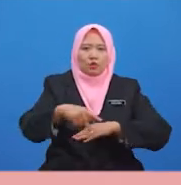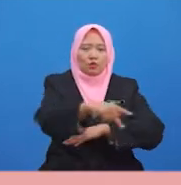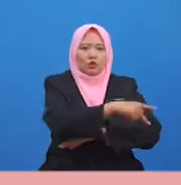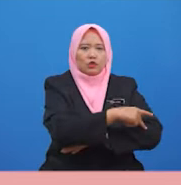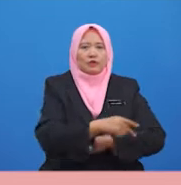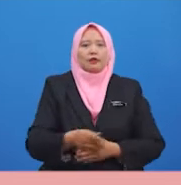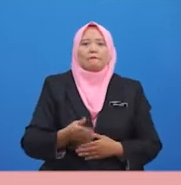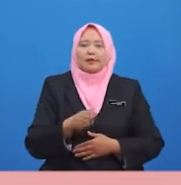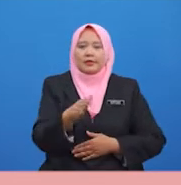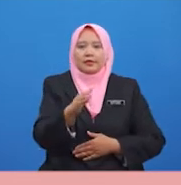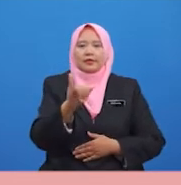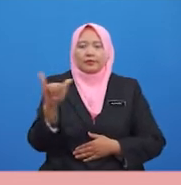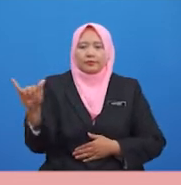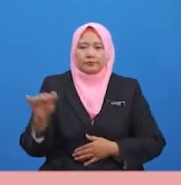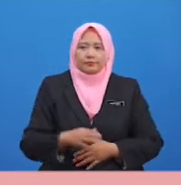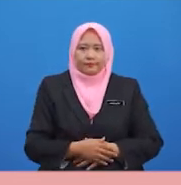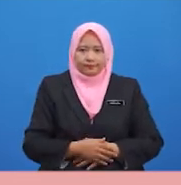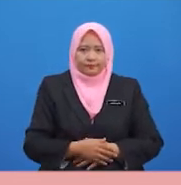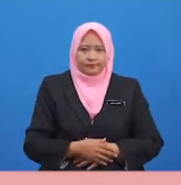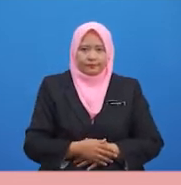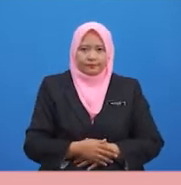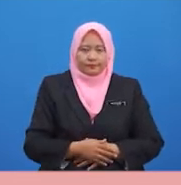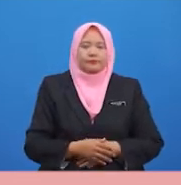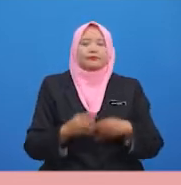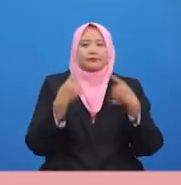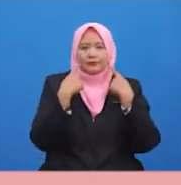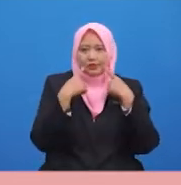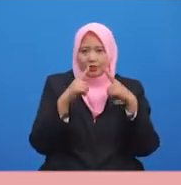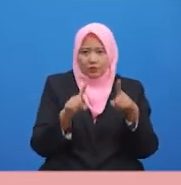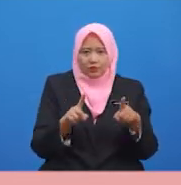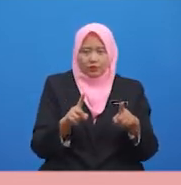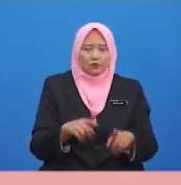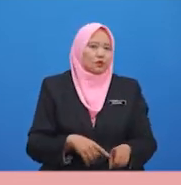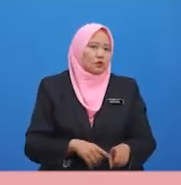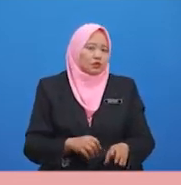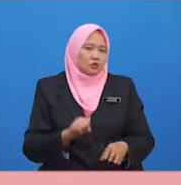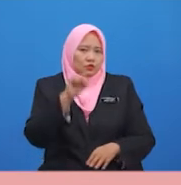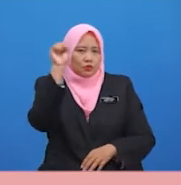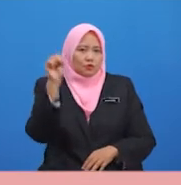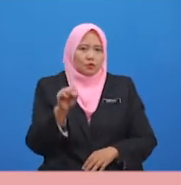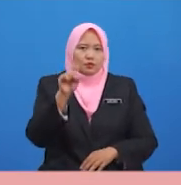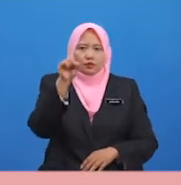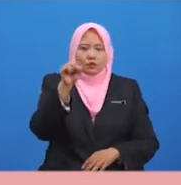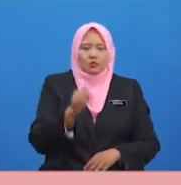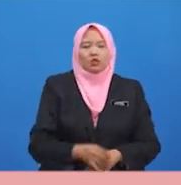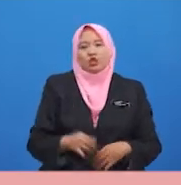jawapan bersama-sama. Jawapan untuk soalan pertama, menjual buah